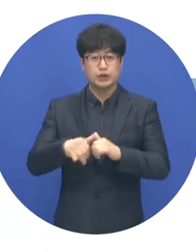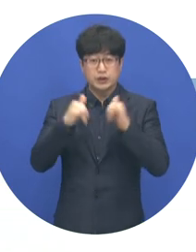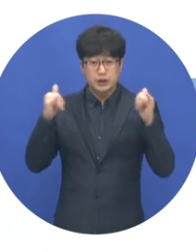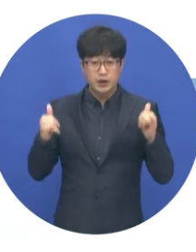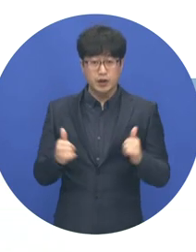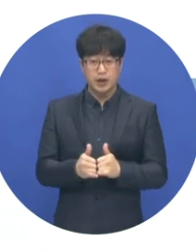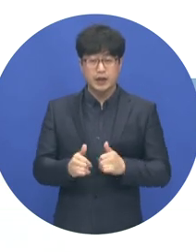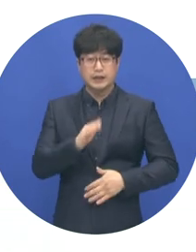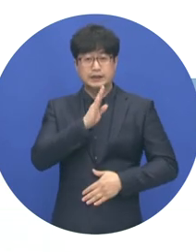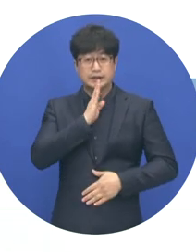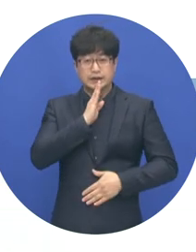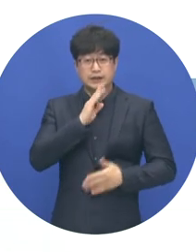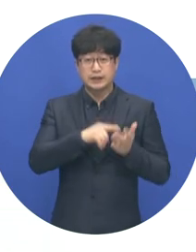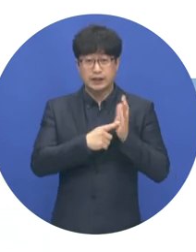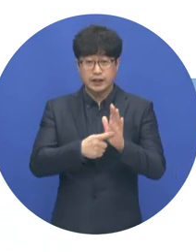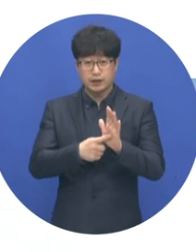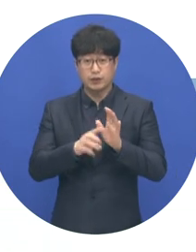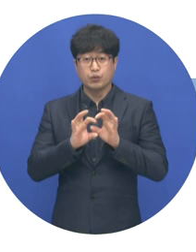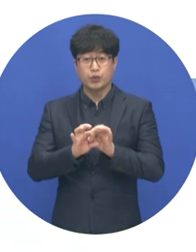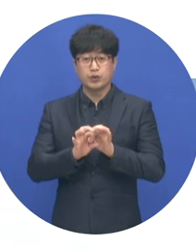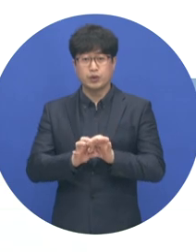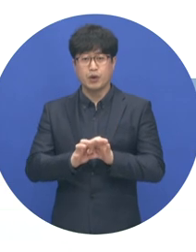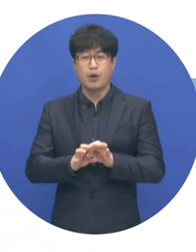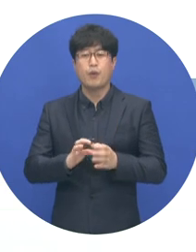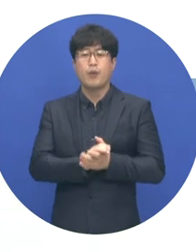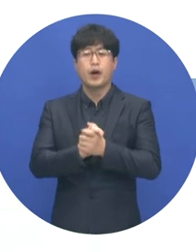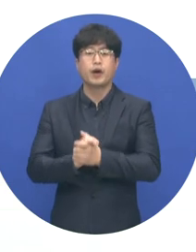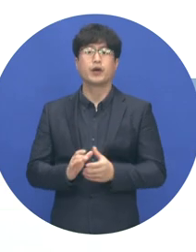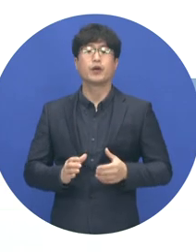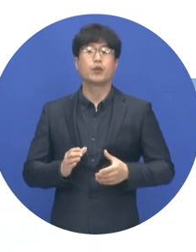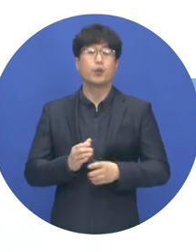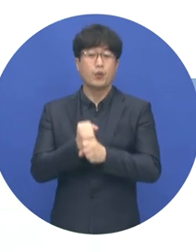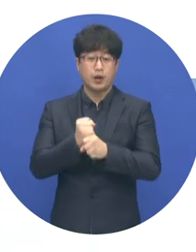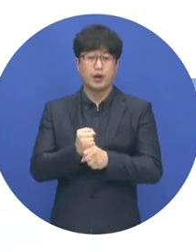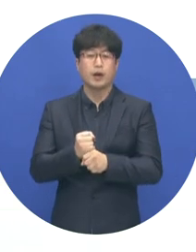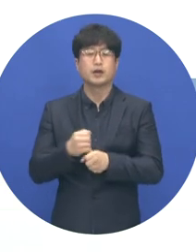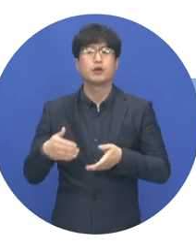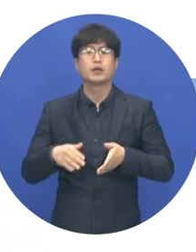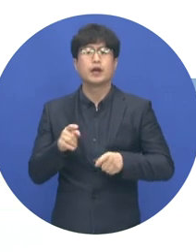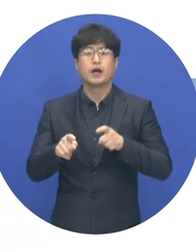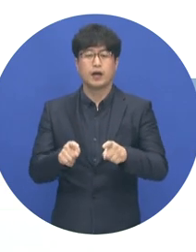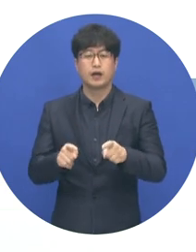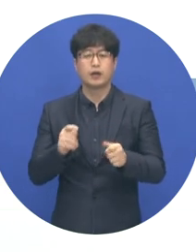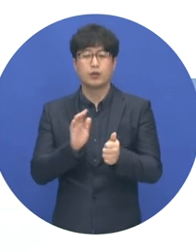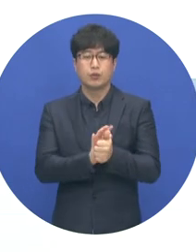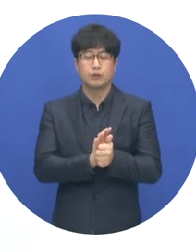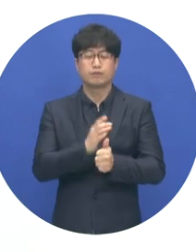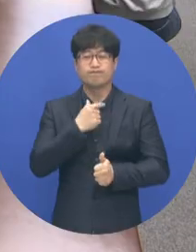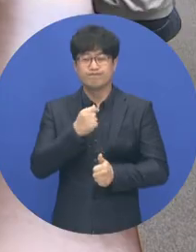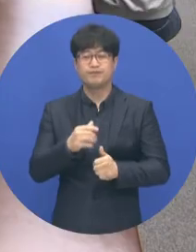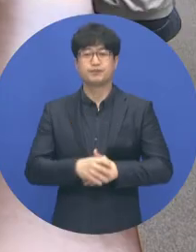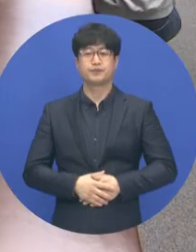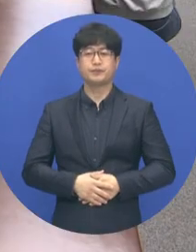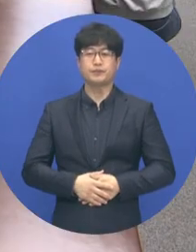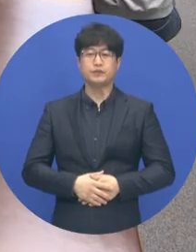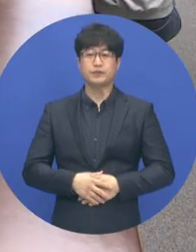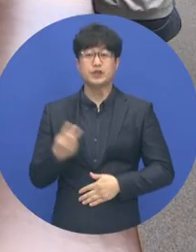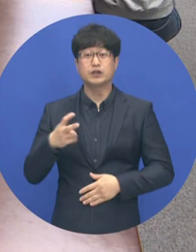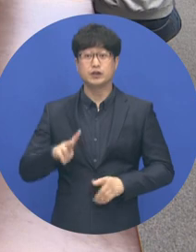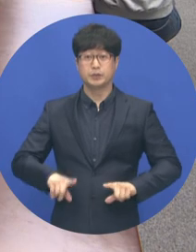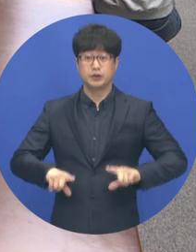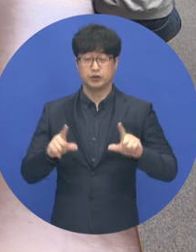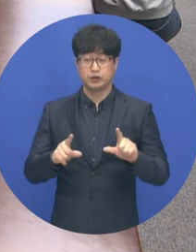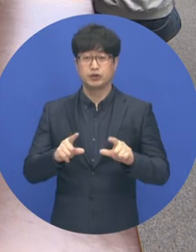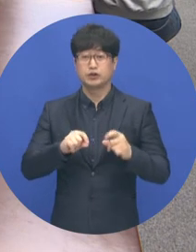사회가 진실규명을 통해 화해와 통합의 길로 나아가는 데 기여하기를 희망합니다.